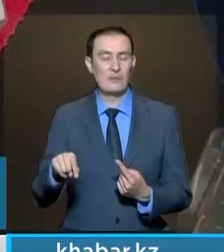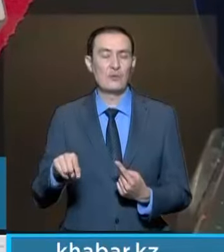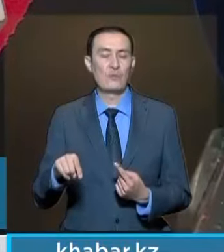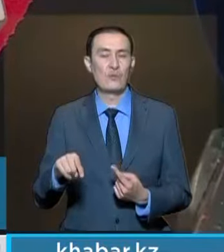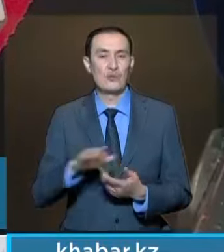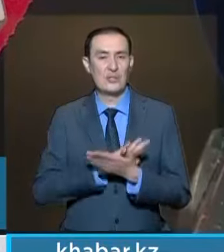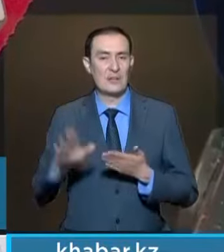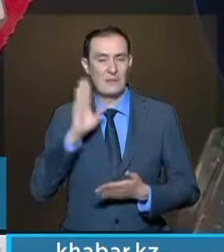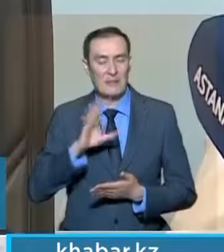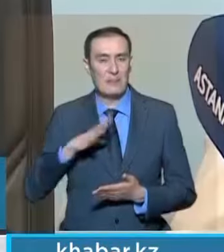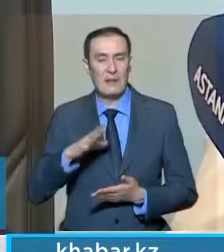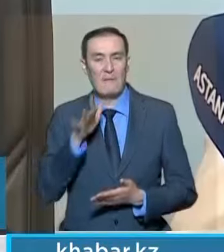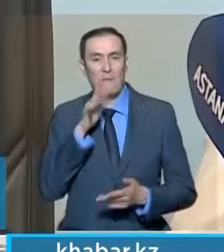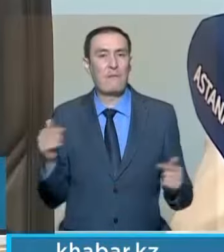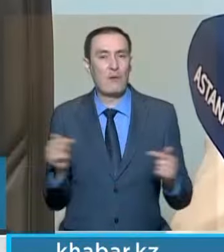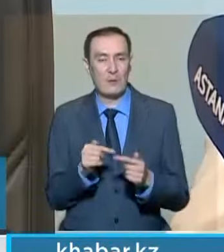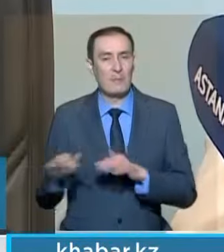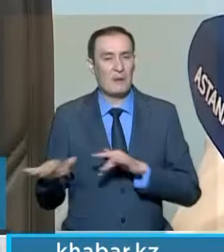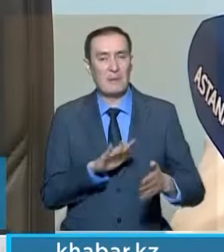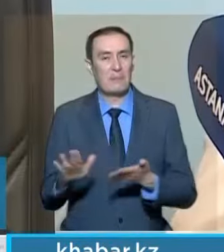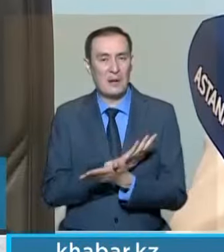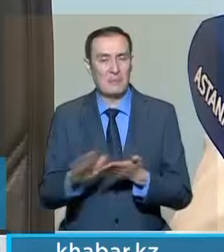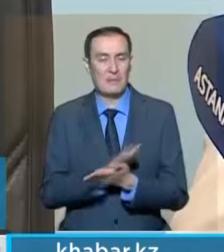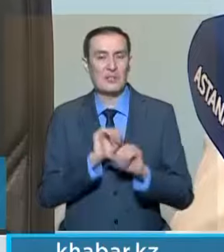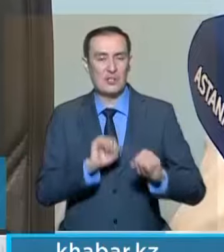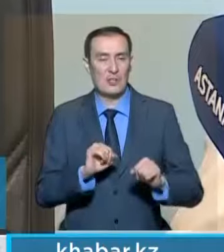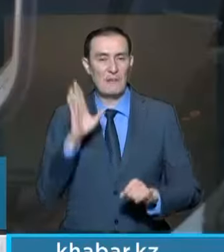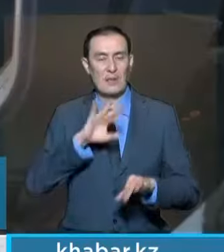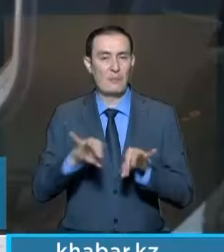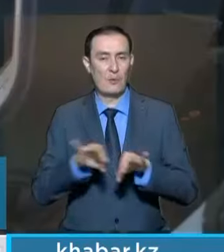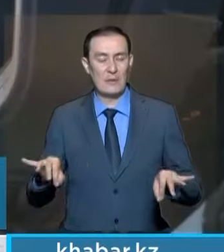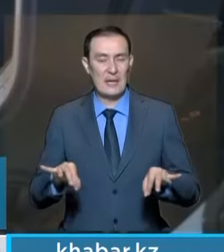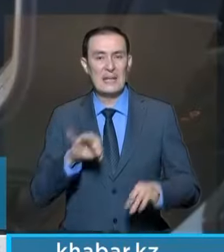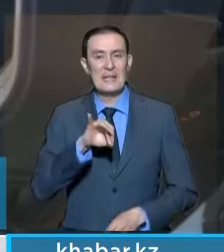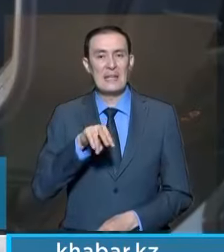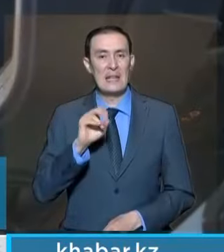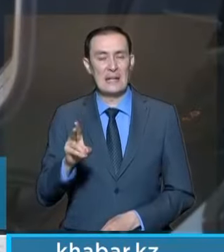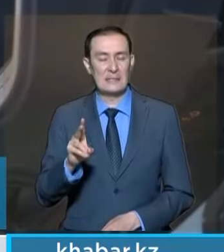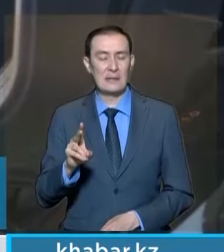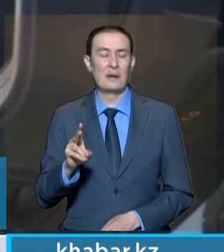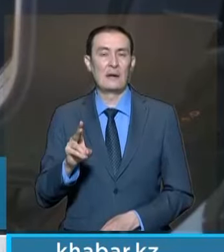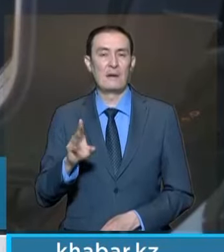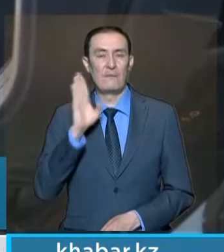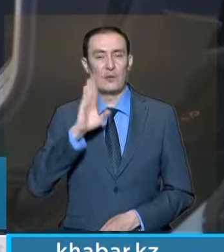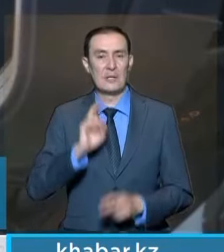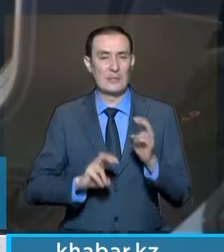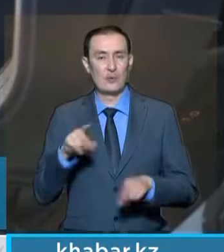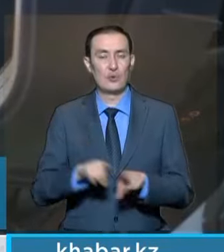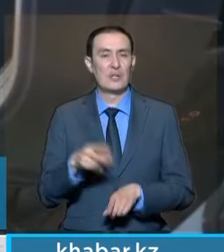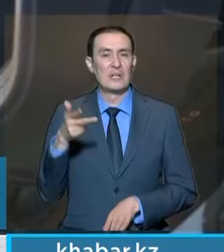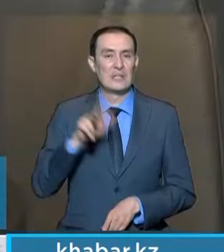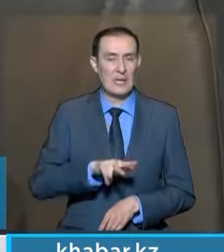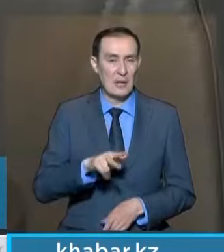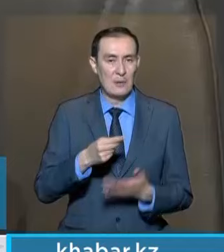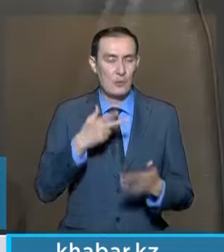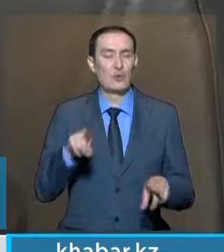числам. Проведено своевременно. Промывка и дезинфекция водопровода. Илекский правобережный водозабор. 3 пробы